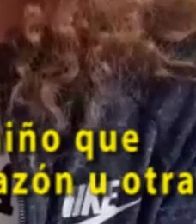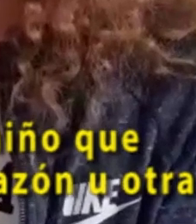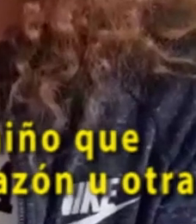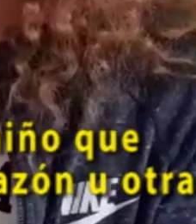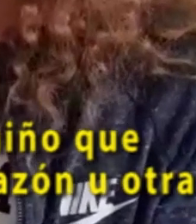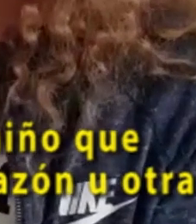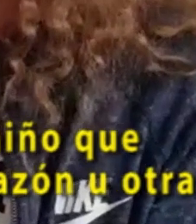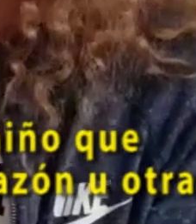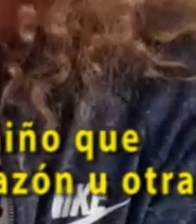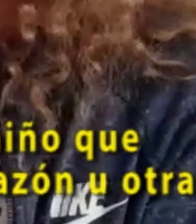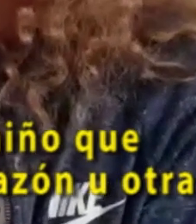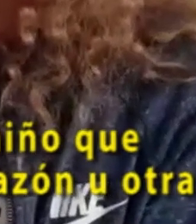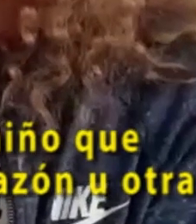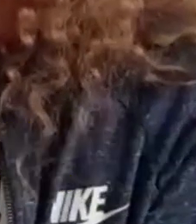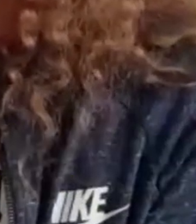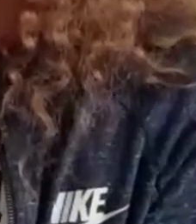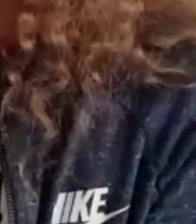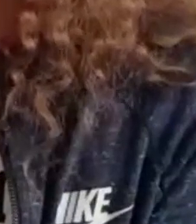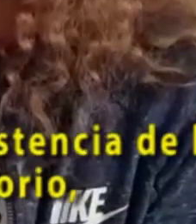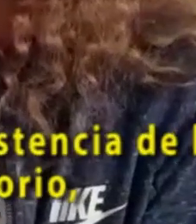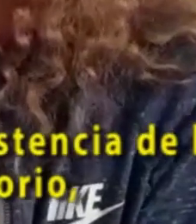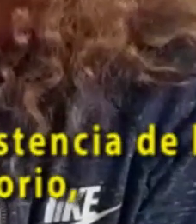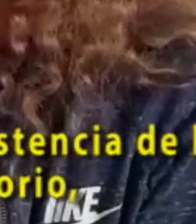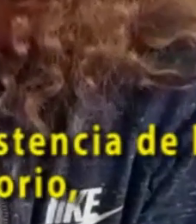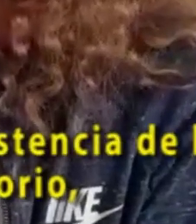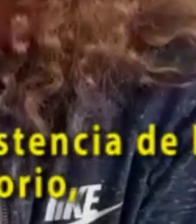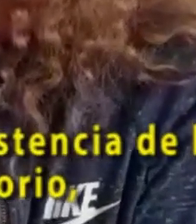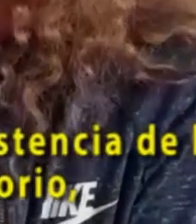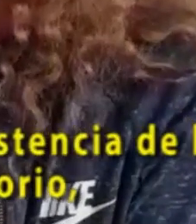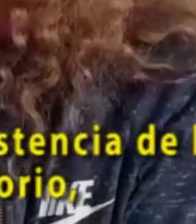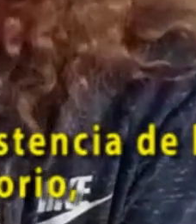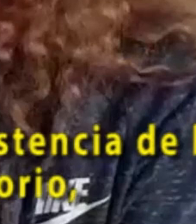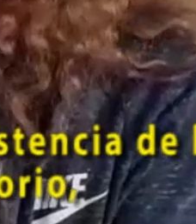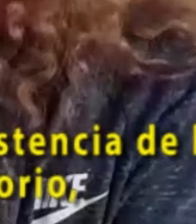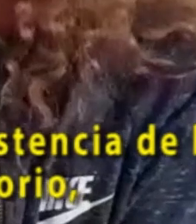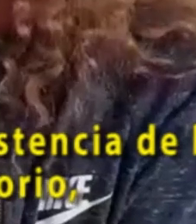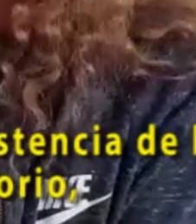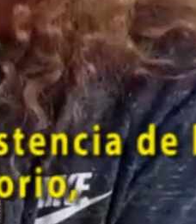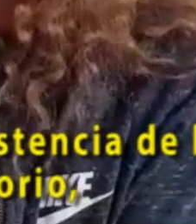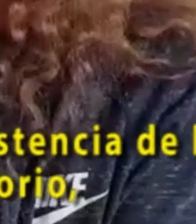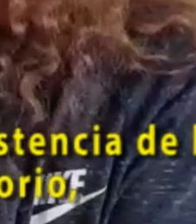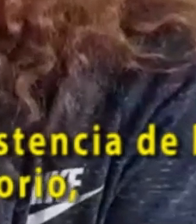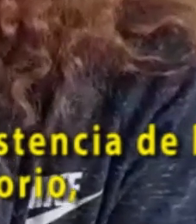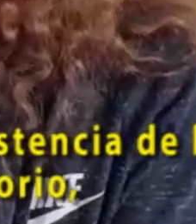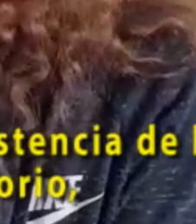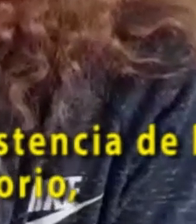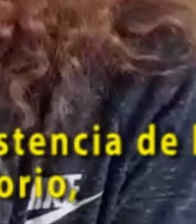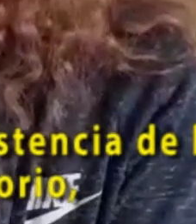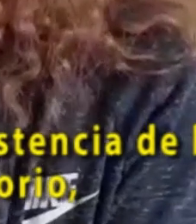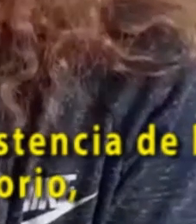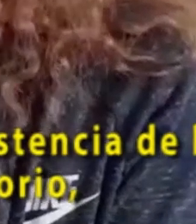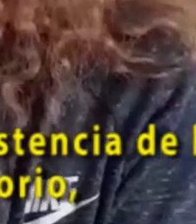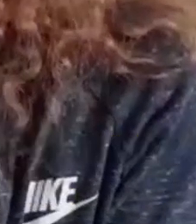الاعتقال لأي سبب كان، سبب وجود والسبب الرئيسي هو وجود الاحتلال على